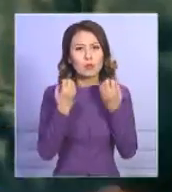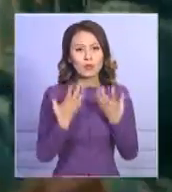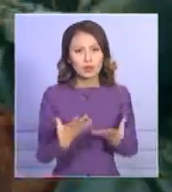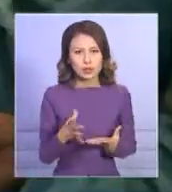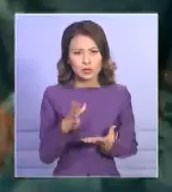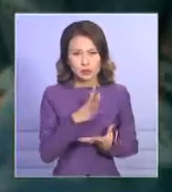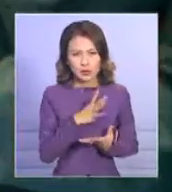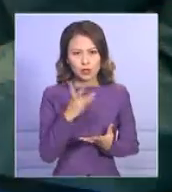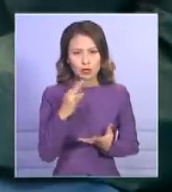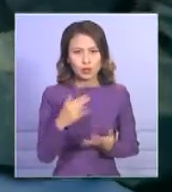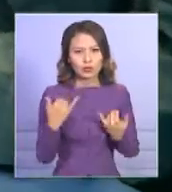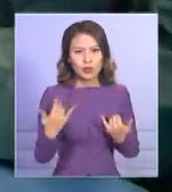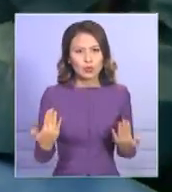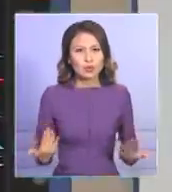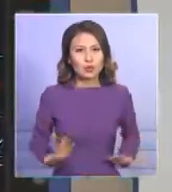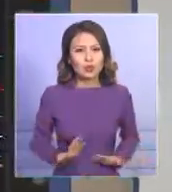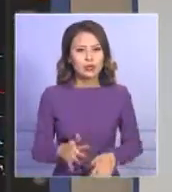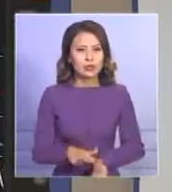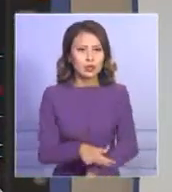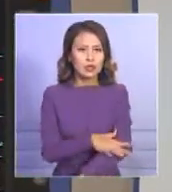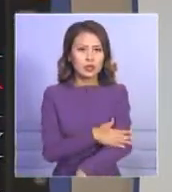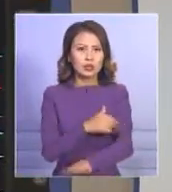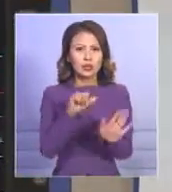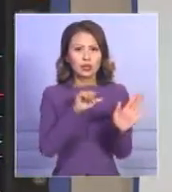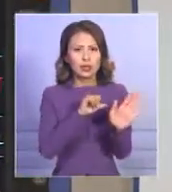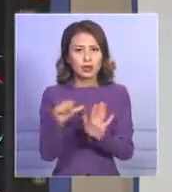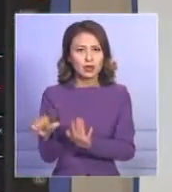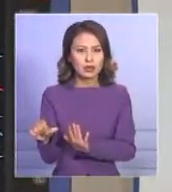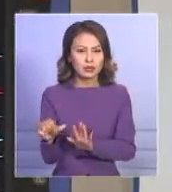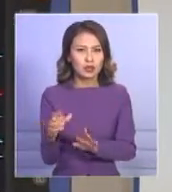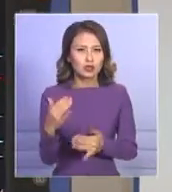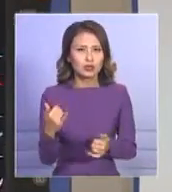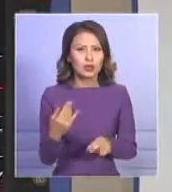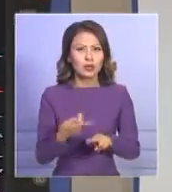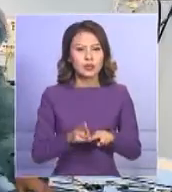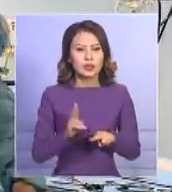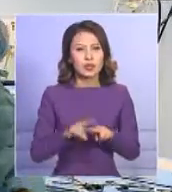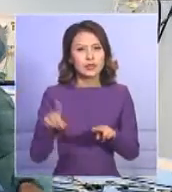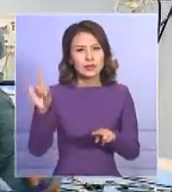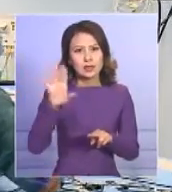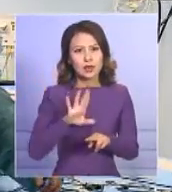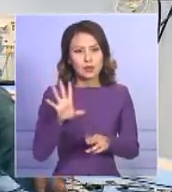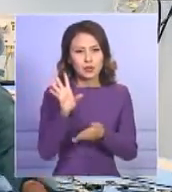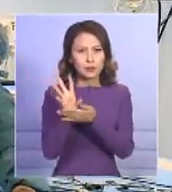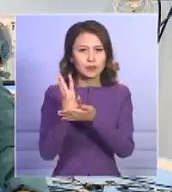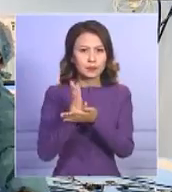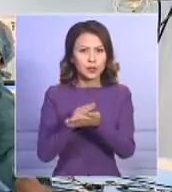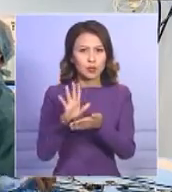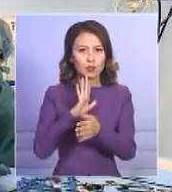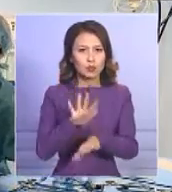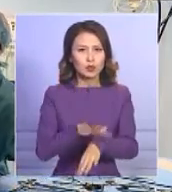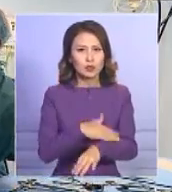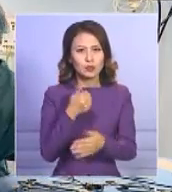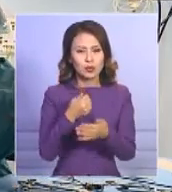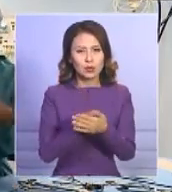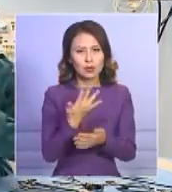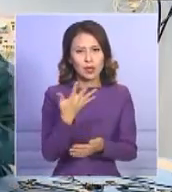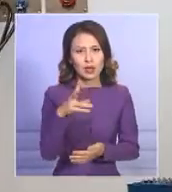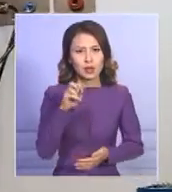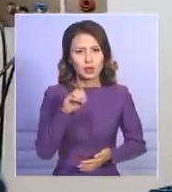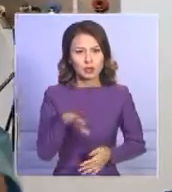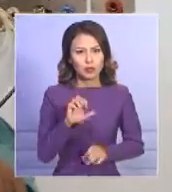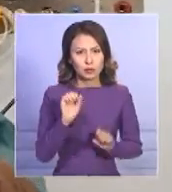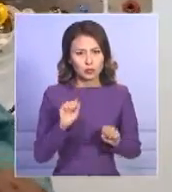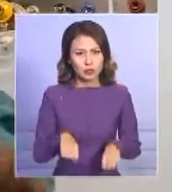шектелген. Соның салдарына науқастың өмір сүру ұзақтығы жарты жылдан аспайтын. Ал батыстық тәсілдің арқасында дерттен деген жанның ғұмырын 5 жылға